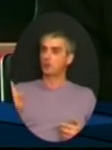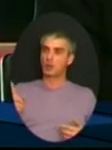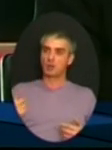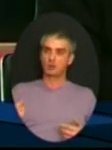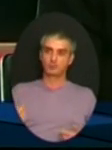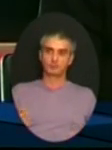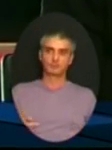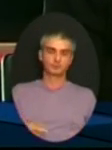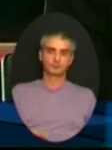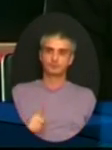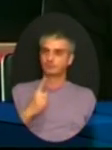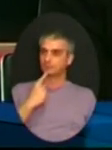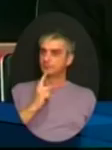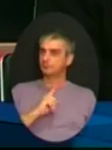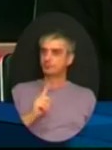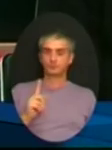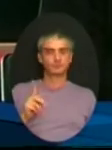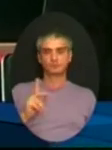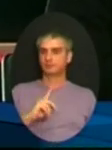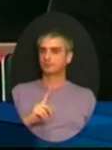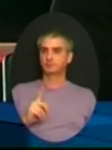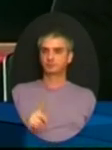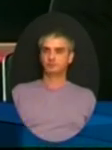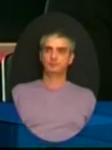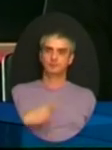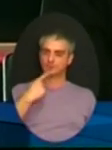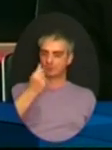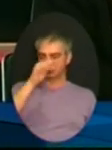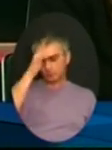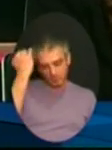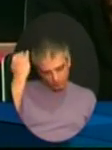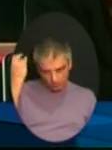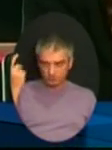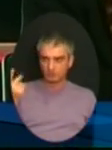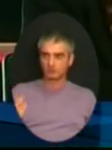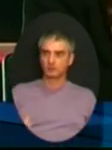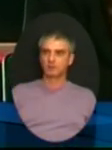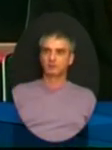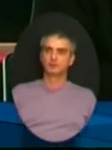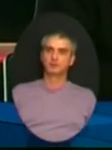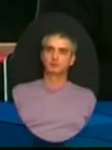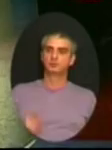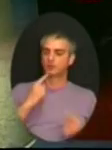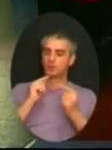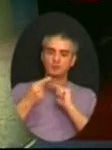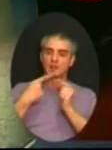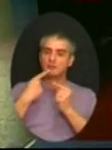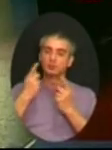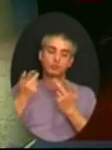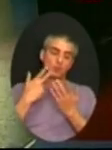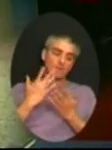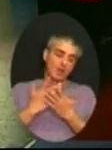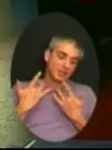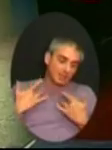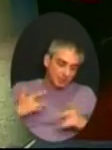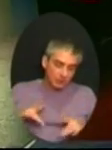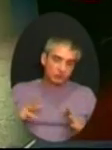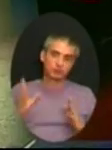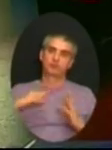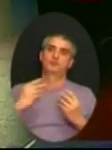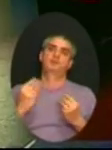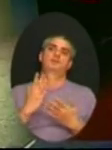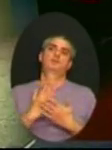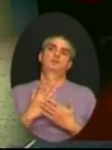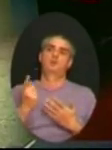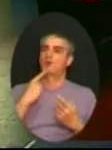אומר שהוא קיבל. לא, הוא אמר שהסכמים מוגזמים. הוא מכחיש את העובדות, הוא רק מתווכח על הפרשנות. הוא הכחיש את זה. הוא לא מכחיש את העובדות,